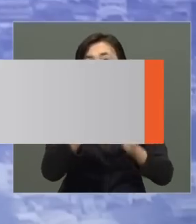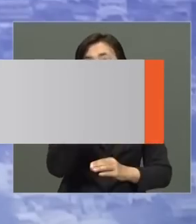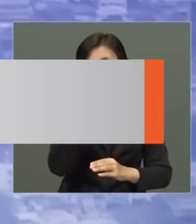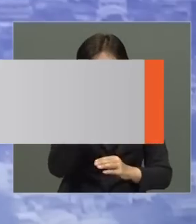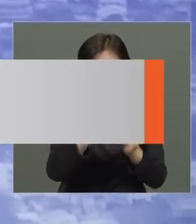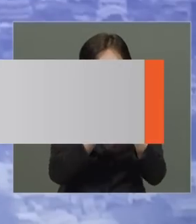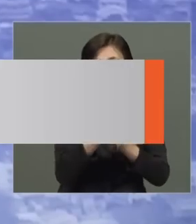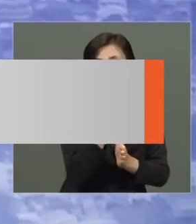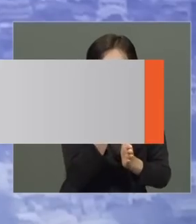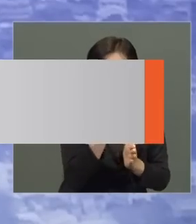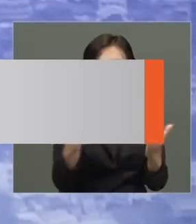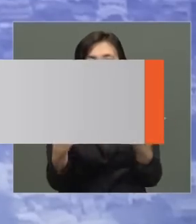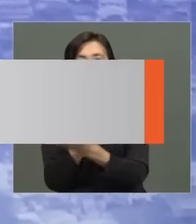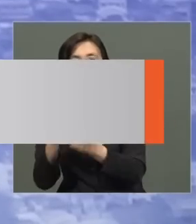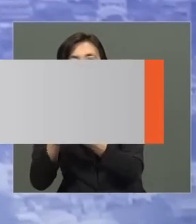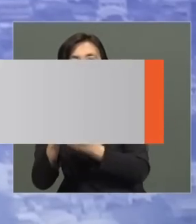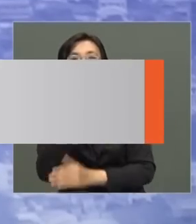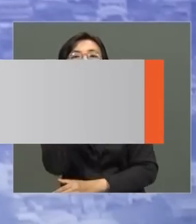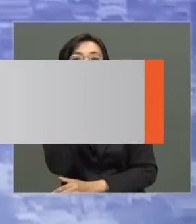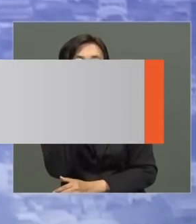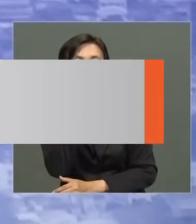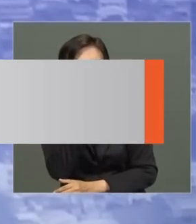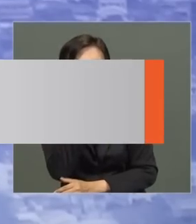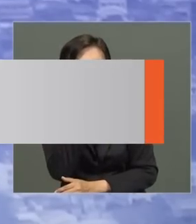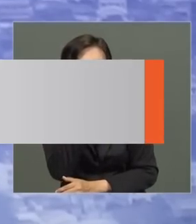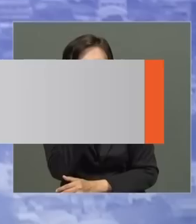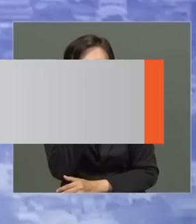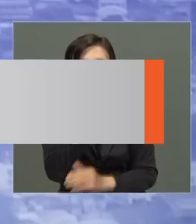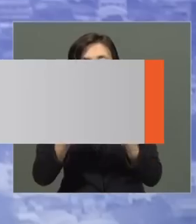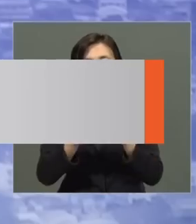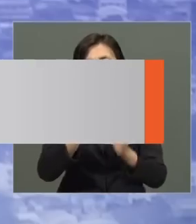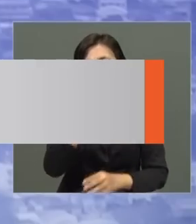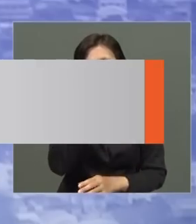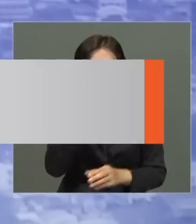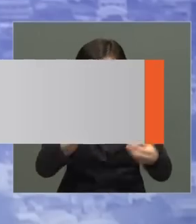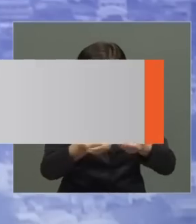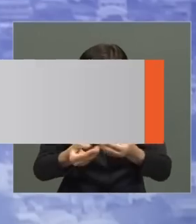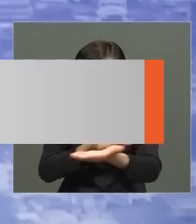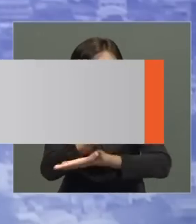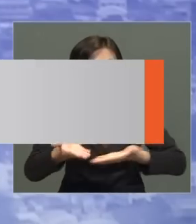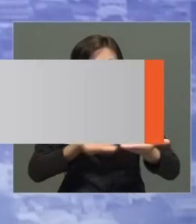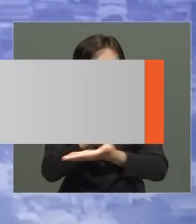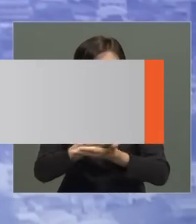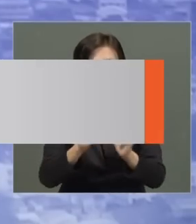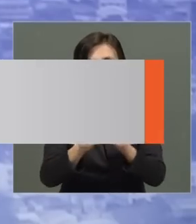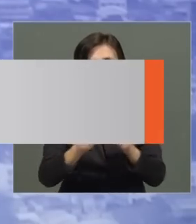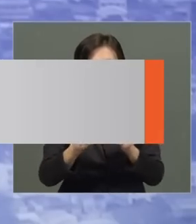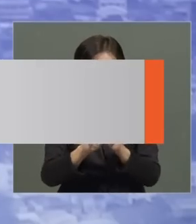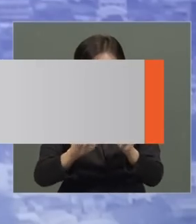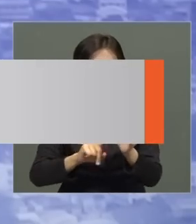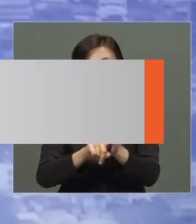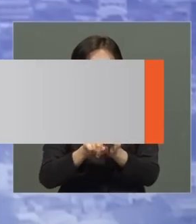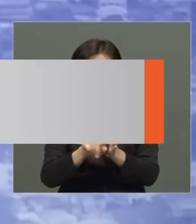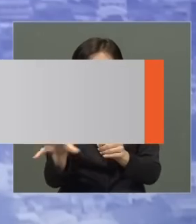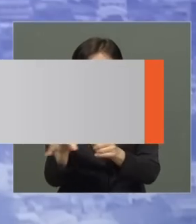แดงกลายเป็นสีส้มนะคะและจากนี้เนี่ยทางจังหวัดก็จะมีการหารือการในส่วนของคณะกรรมการโรคติดต่อ